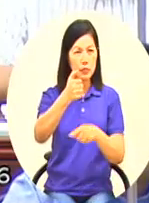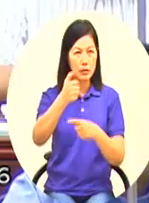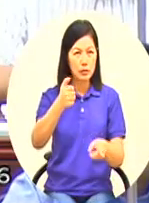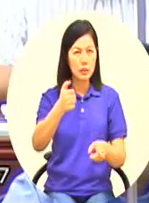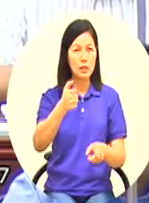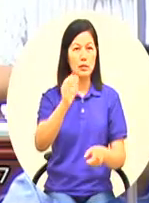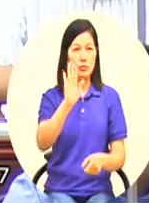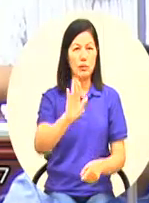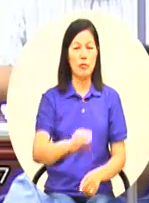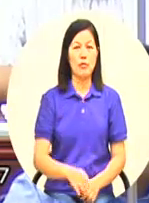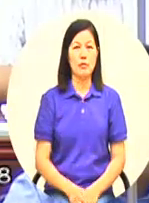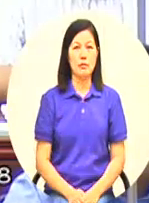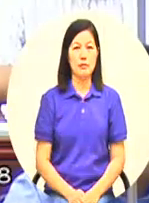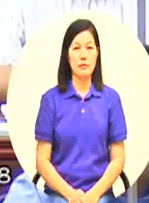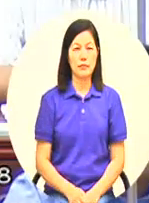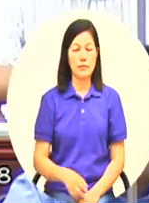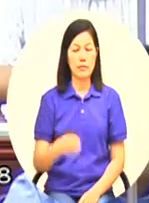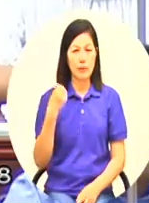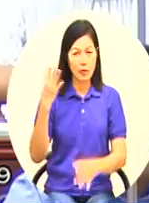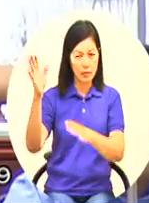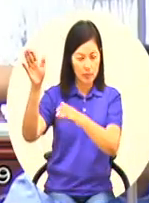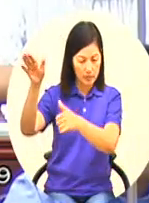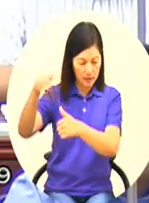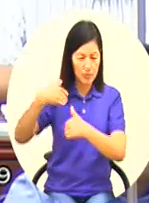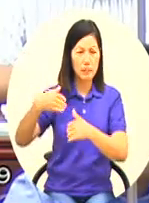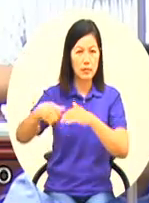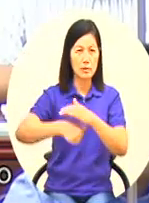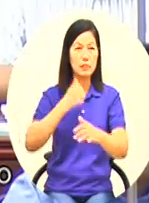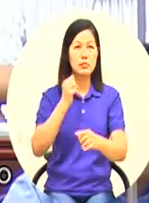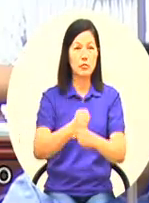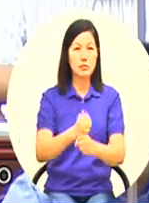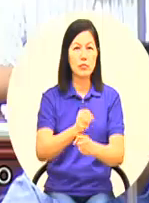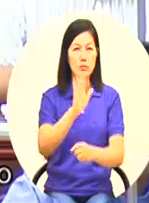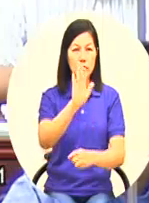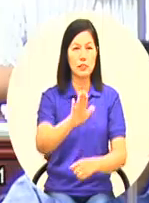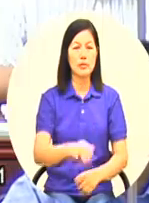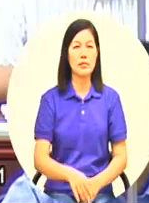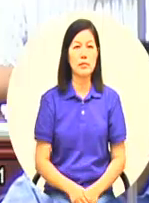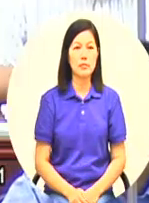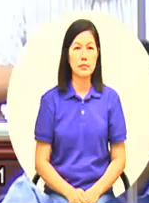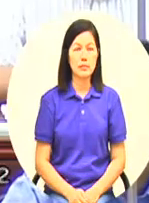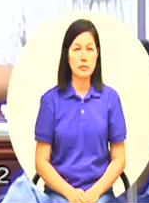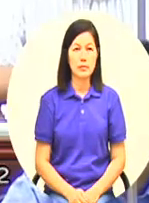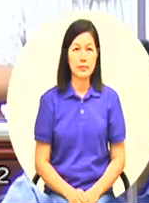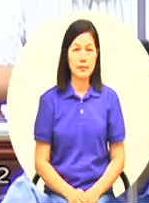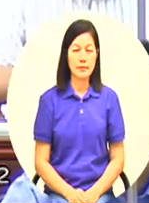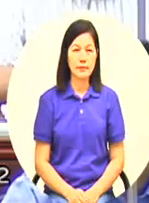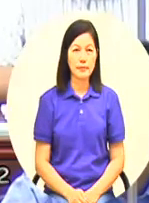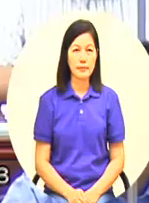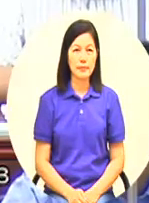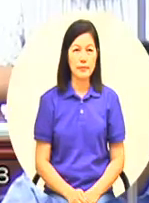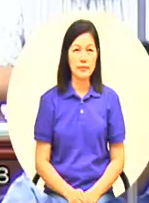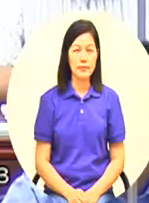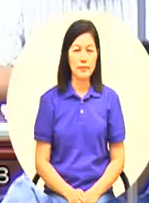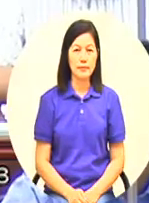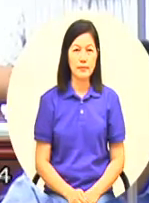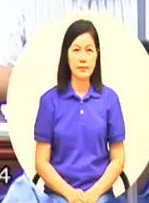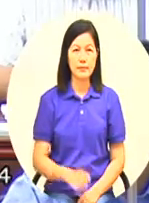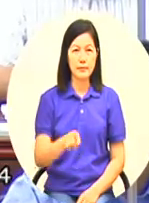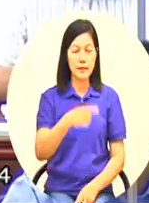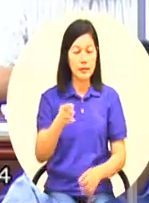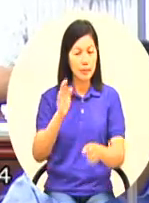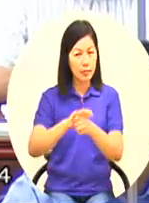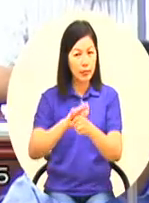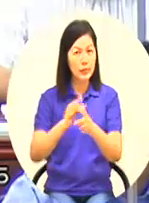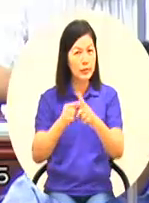350位左右的新进的这些的一个队员，那这一些递补过